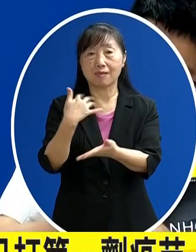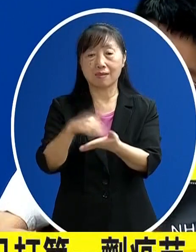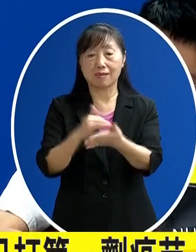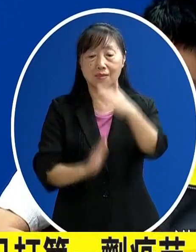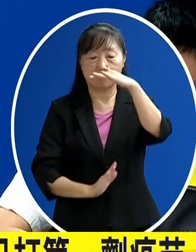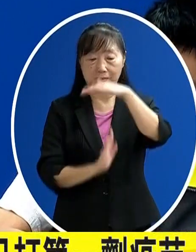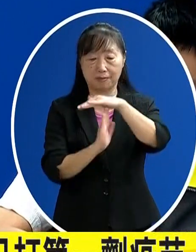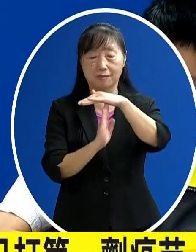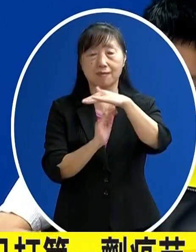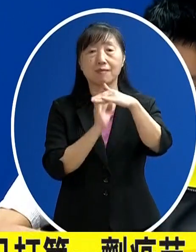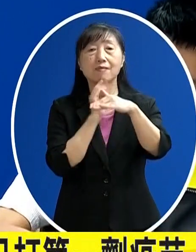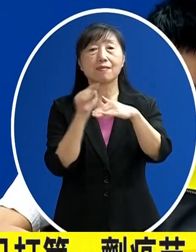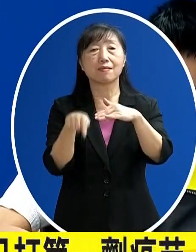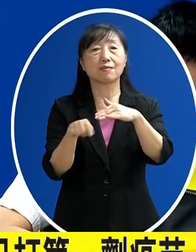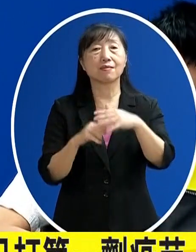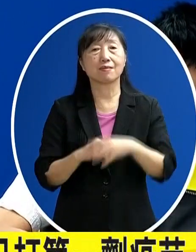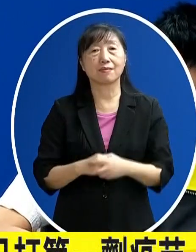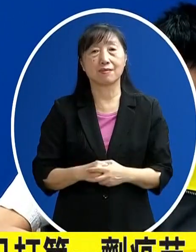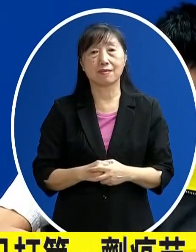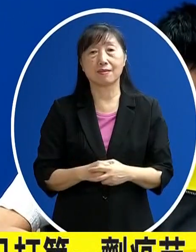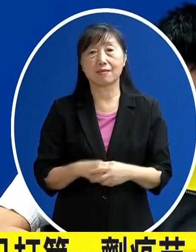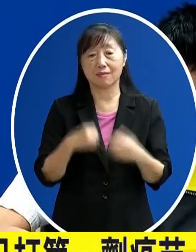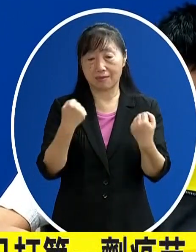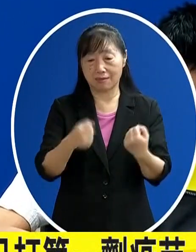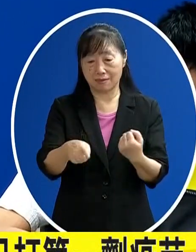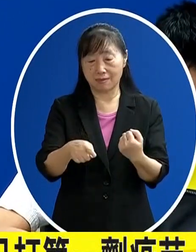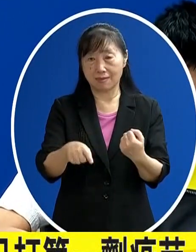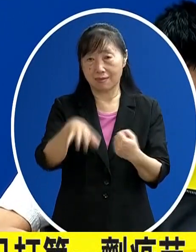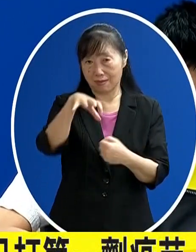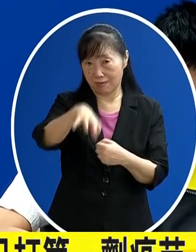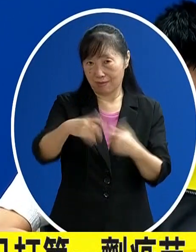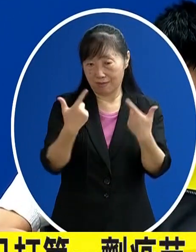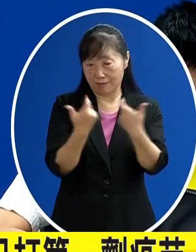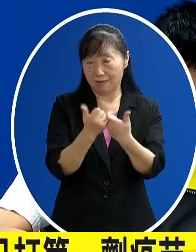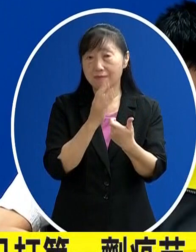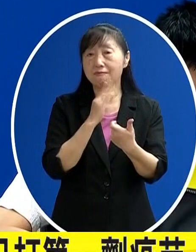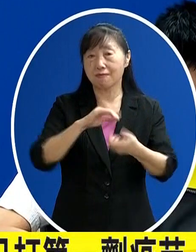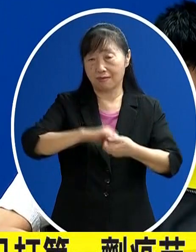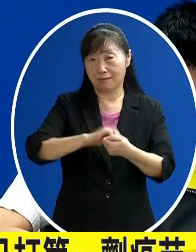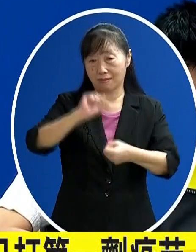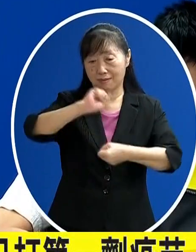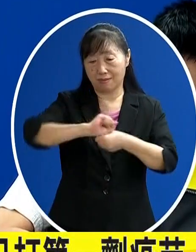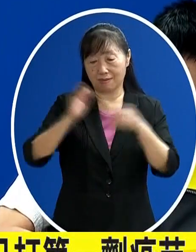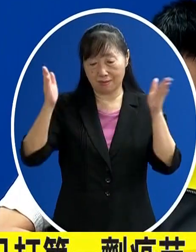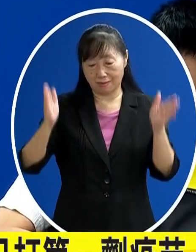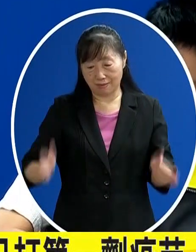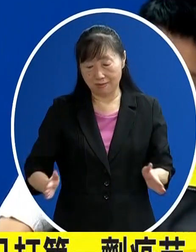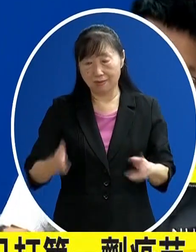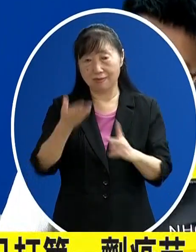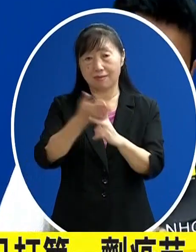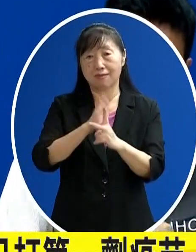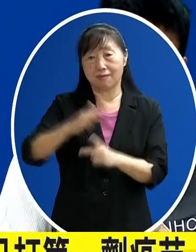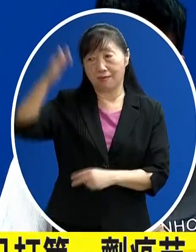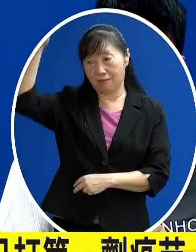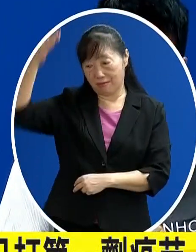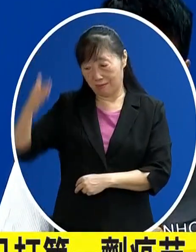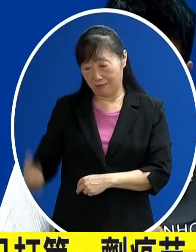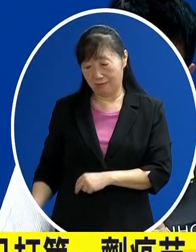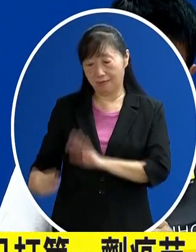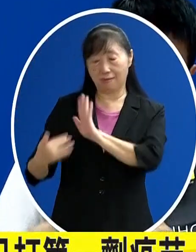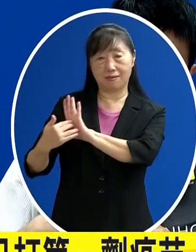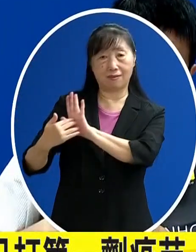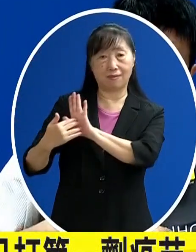为上限，同时在适当的位置要用隔板或者这个分隔墙来做区